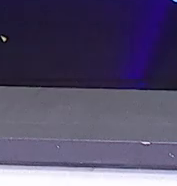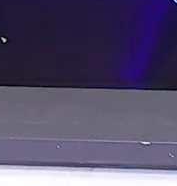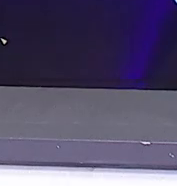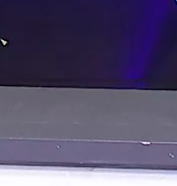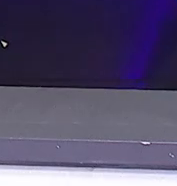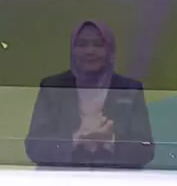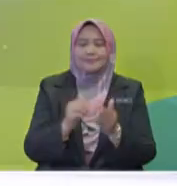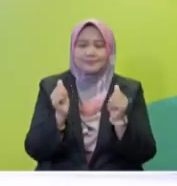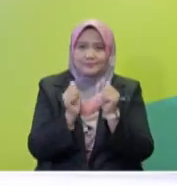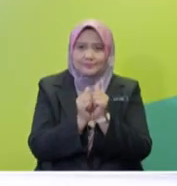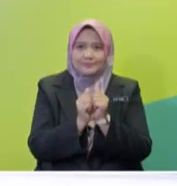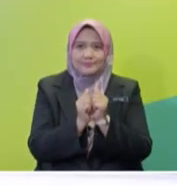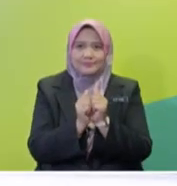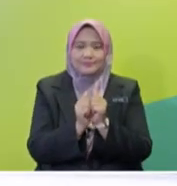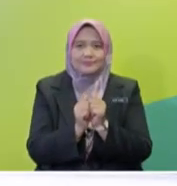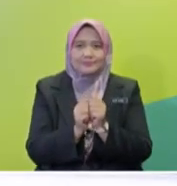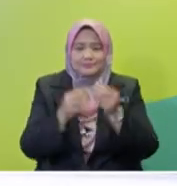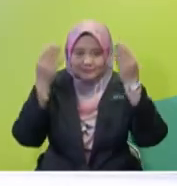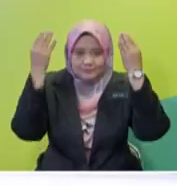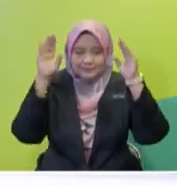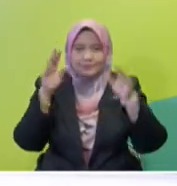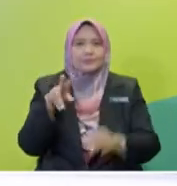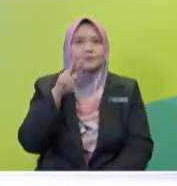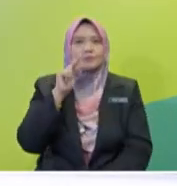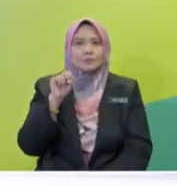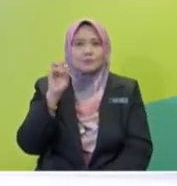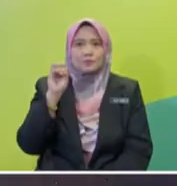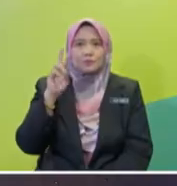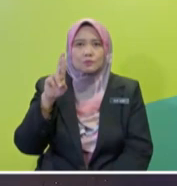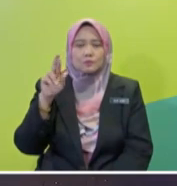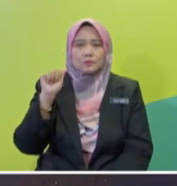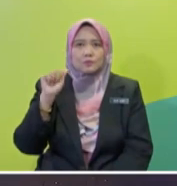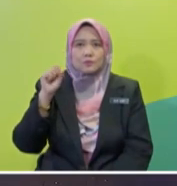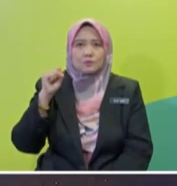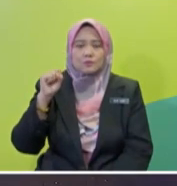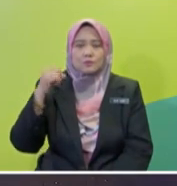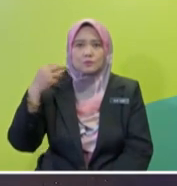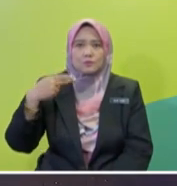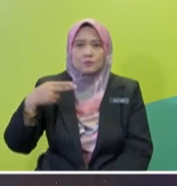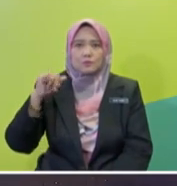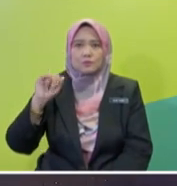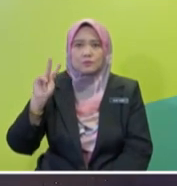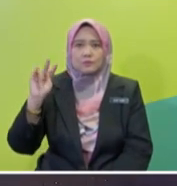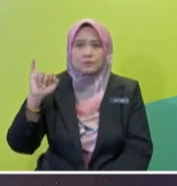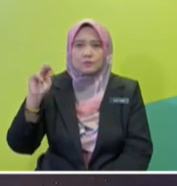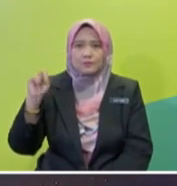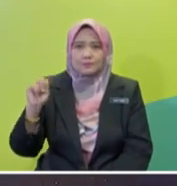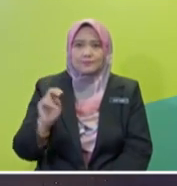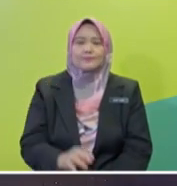sekali lagi kedatangan studio Assalamualaikum Ceko Apa kabar